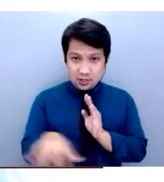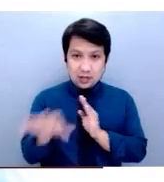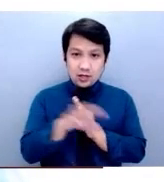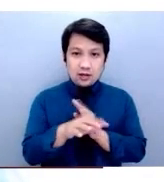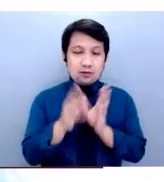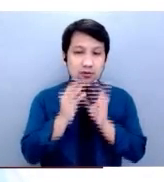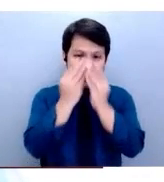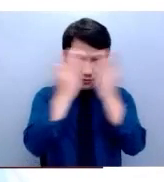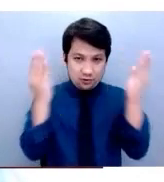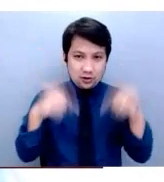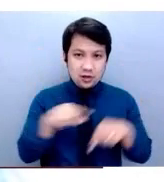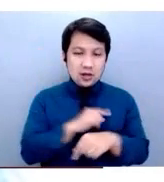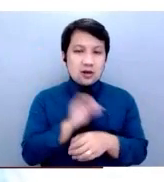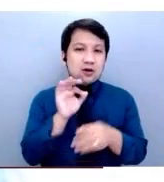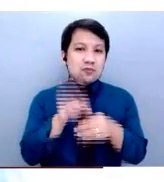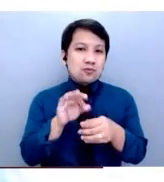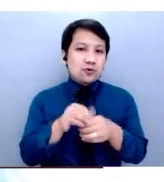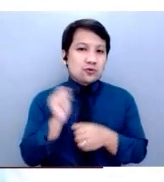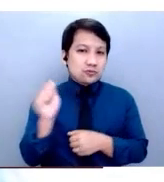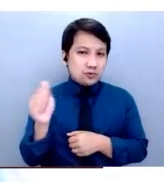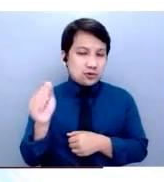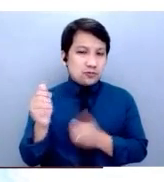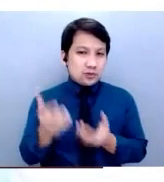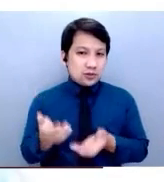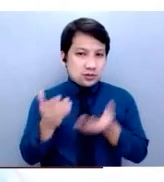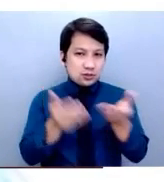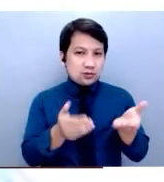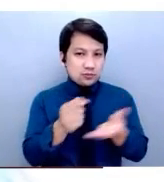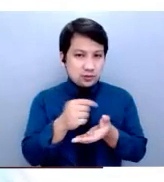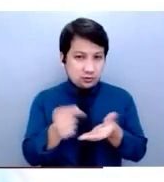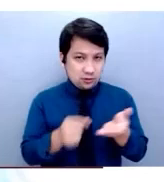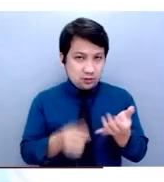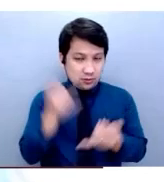no? Boboto sila kasi isusulat yung final